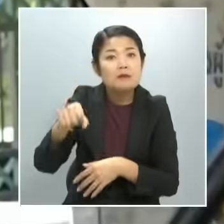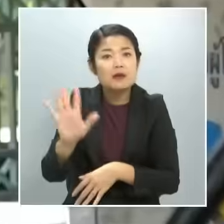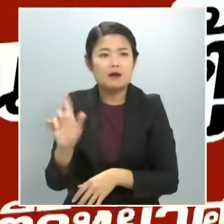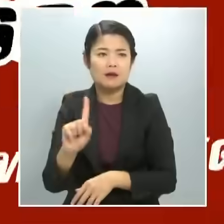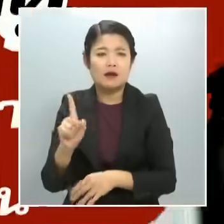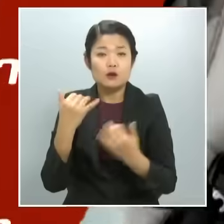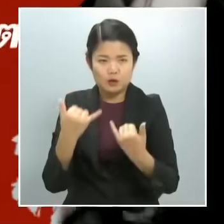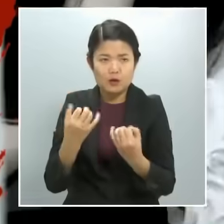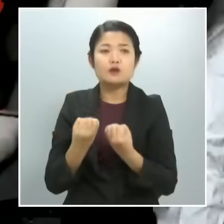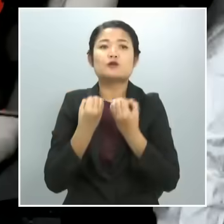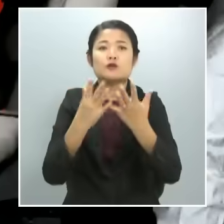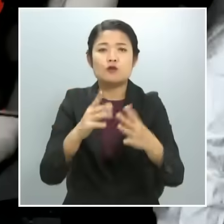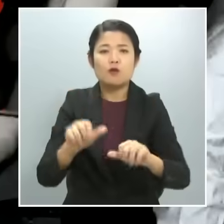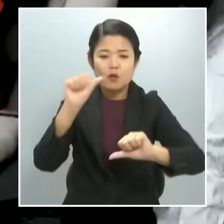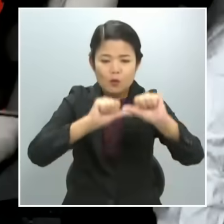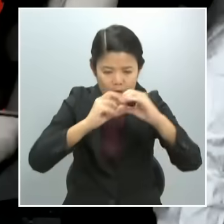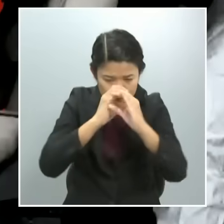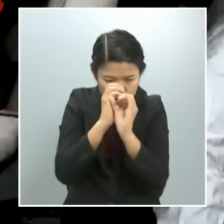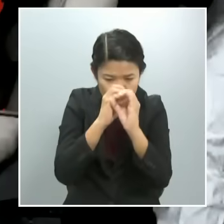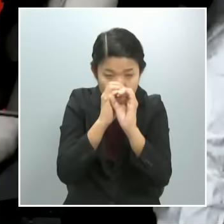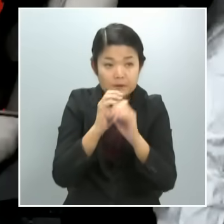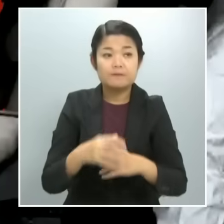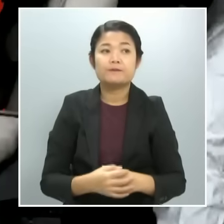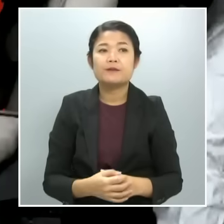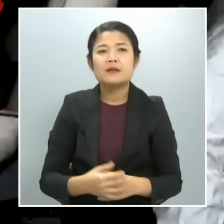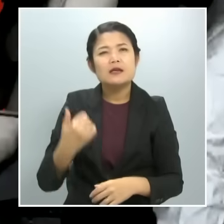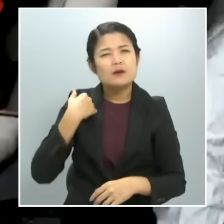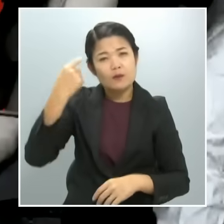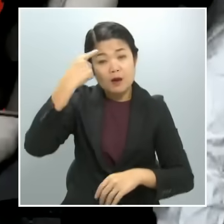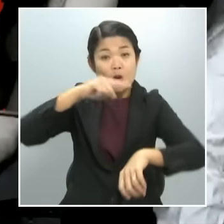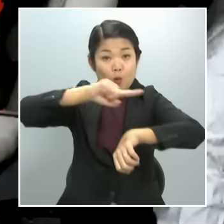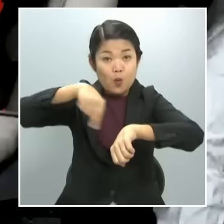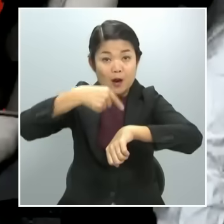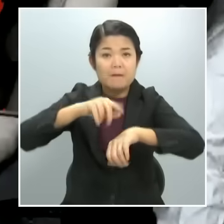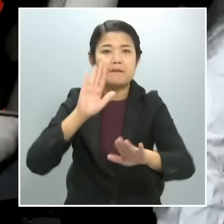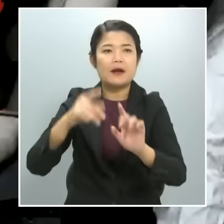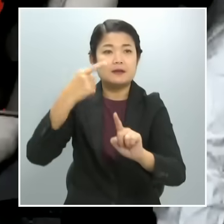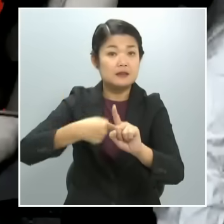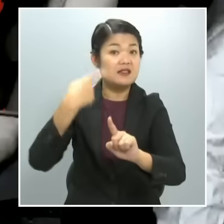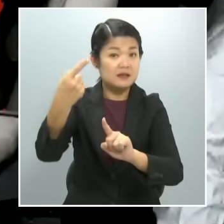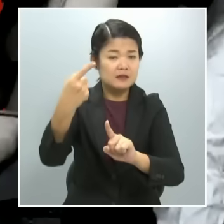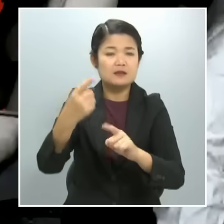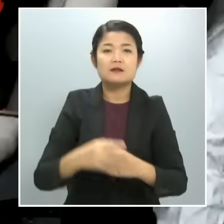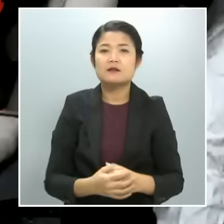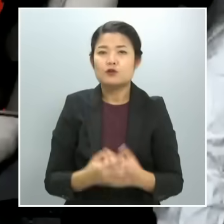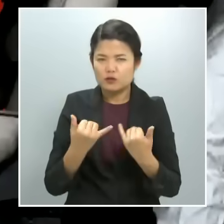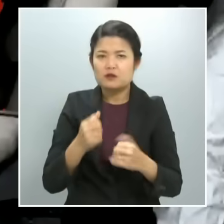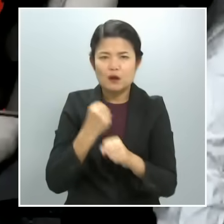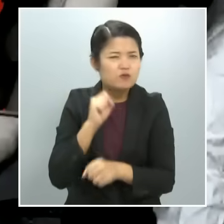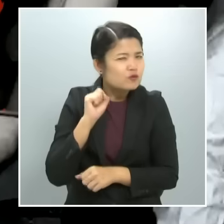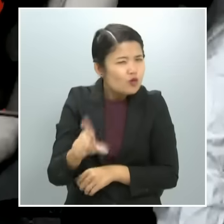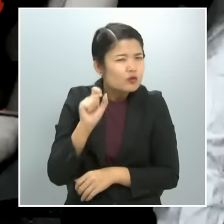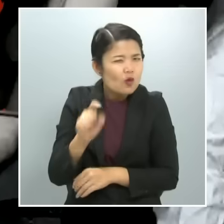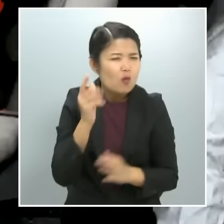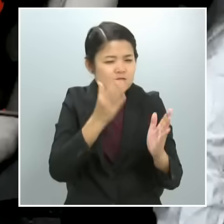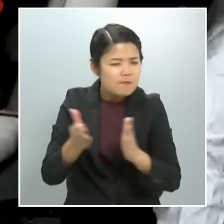ส่งตรวจพิสูจน์ทางนิติวิทยาศาสตร์ปกติแล้วก็ใช้เวลาตรวจประมาณ 1เดือนค่ะแต่ว่าเดี๋ยวคดีนี้จะเร่งรัดให้เร็วขึ้น